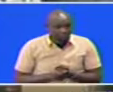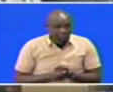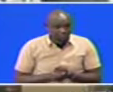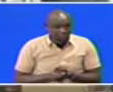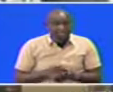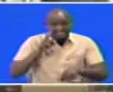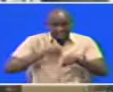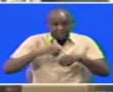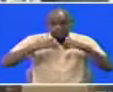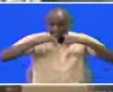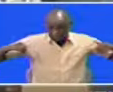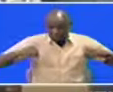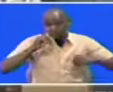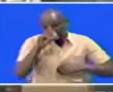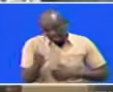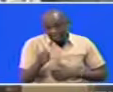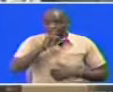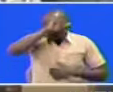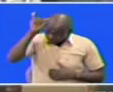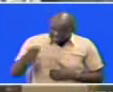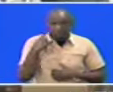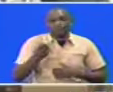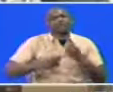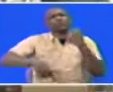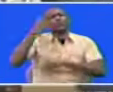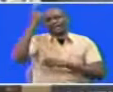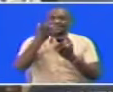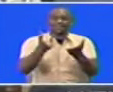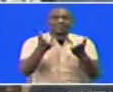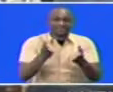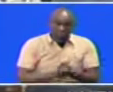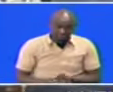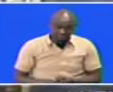tukitengana, Jubilee watapata through pass.